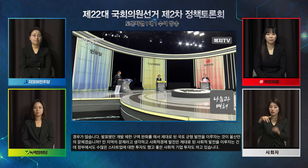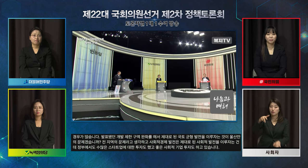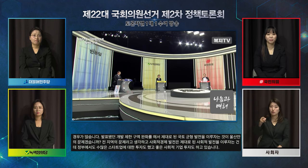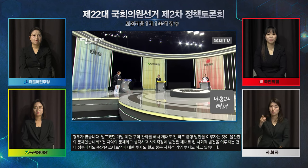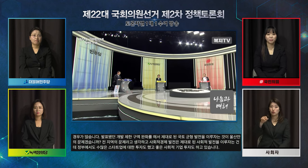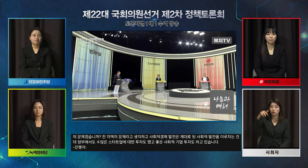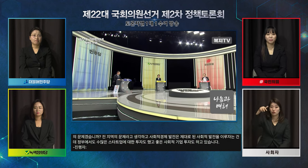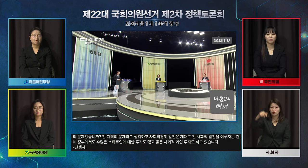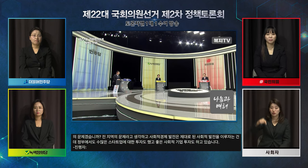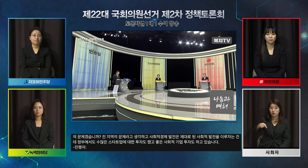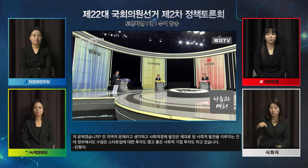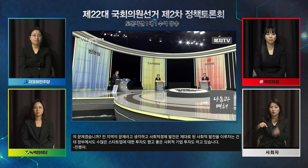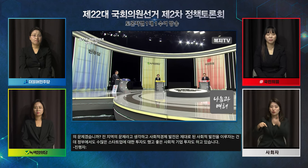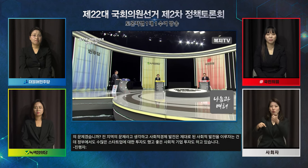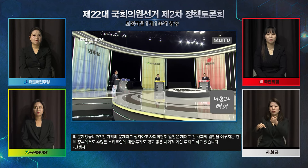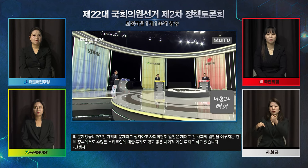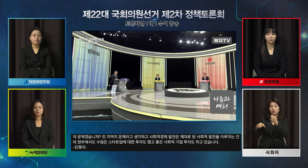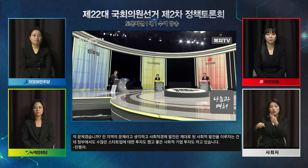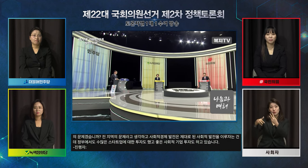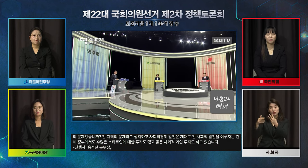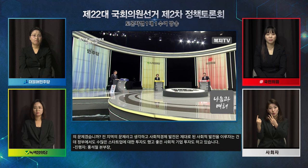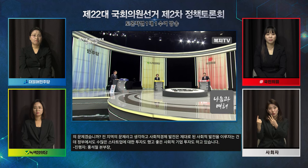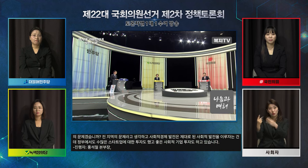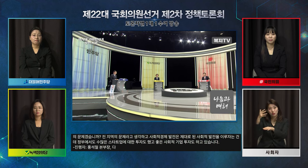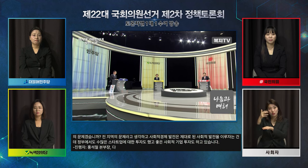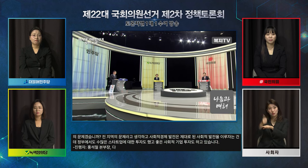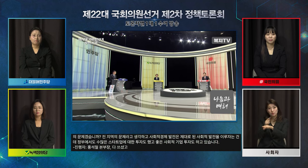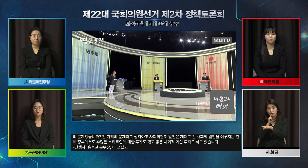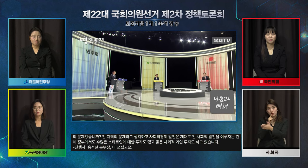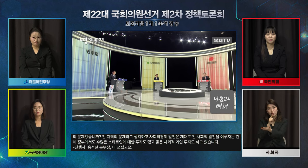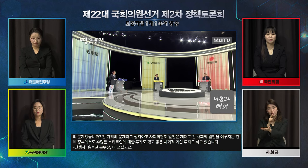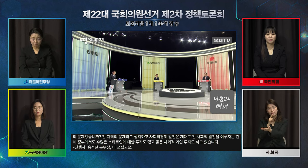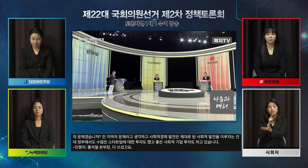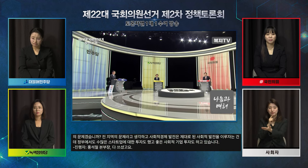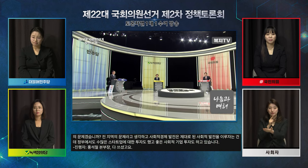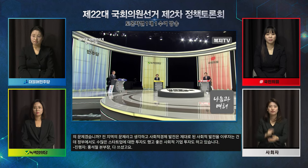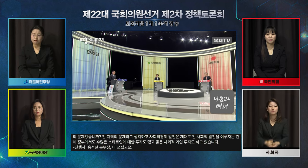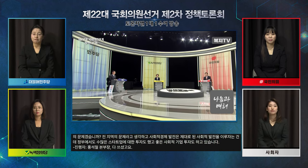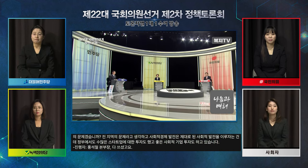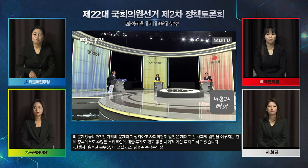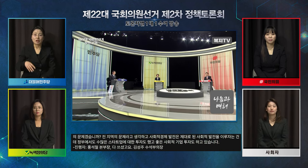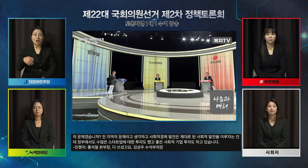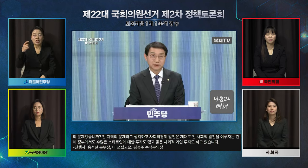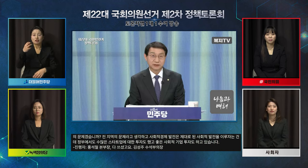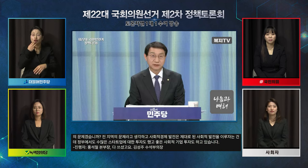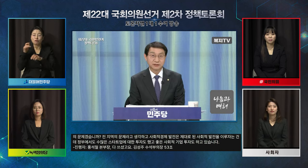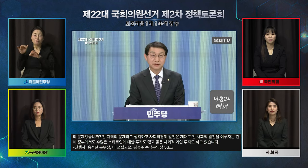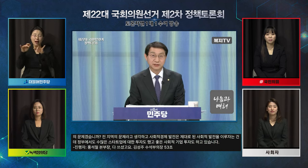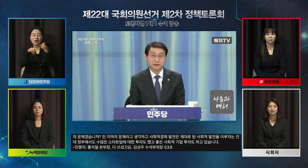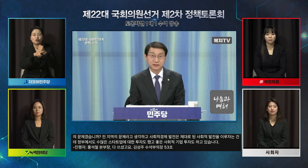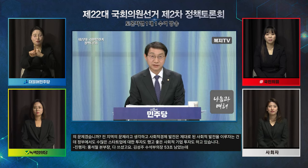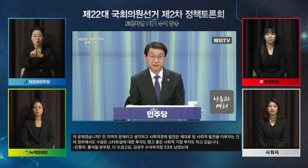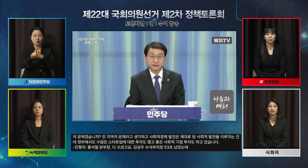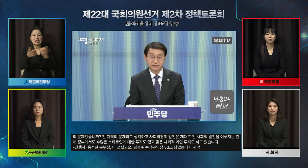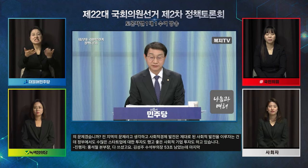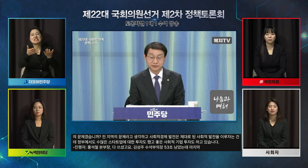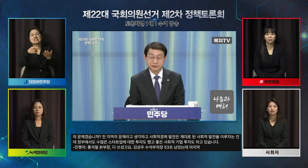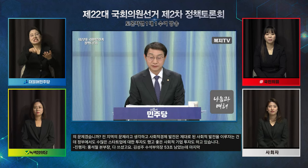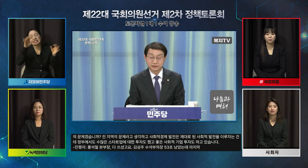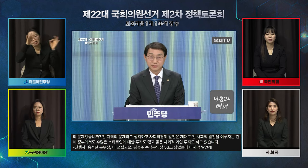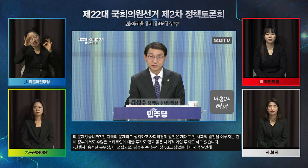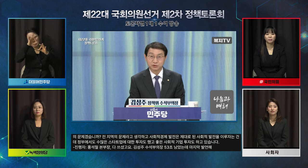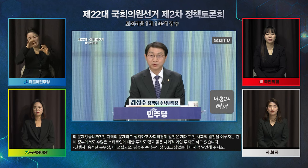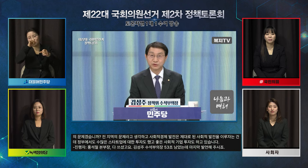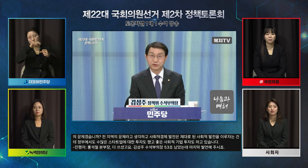수석 부의장 53초 남았는데 마무리 발언해 주시죠. 왜 서울로 갑니까? 일자리를 찾아서